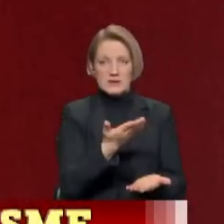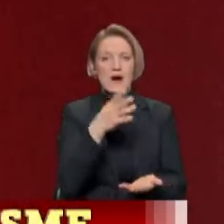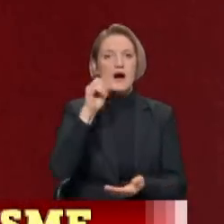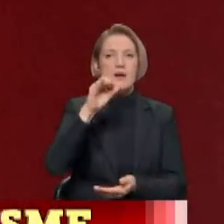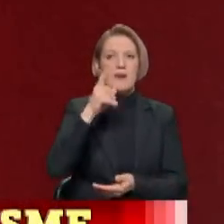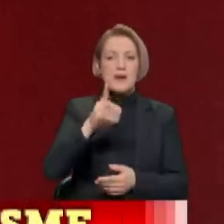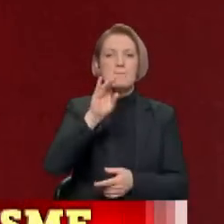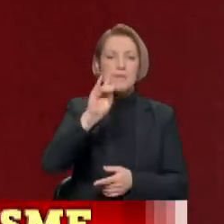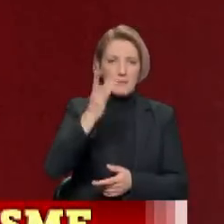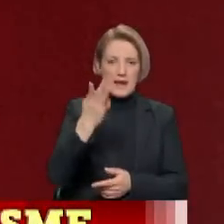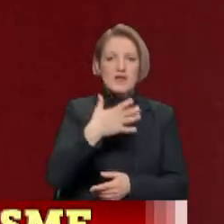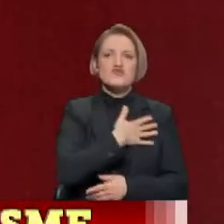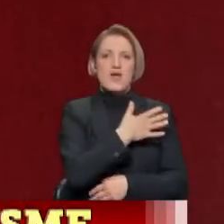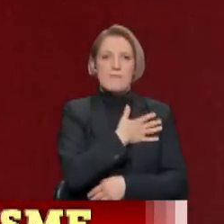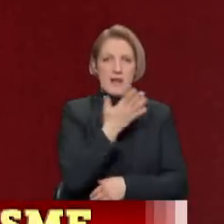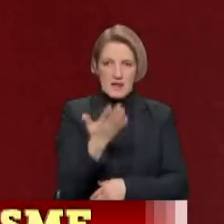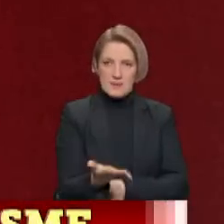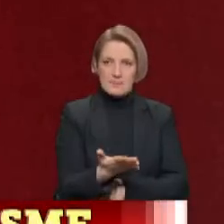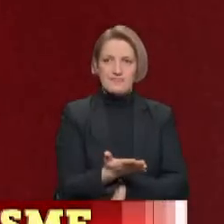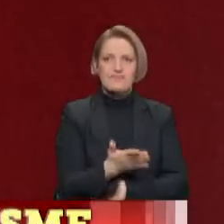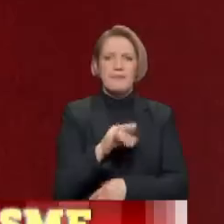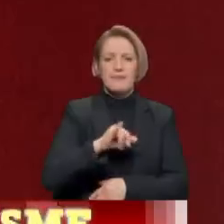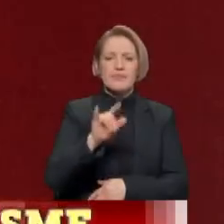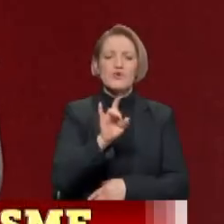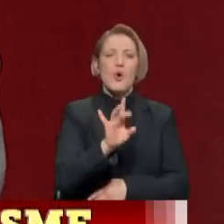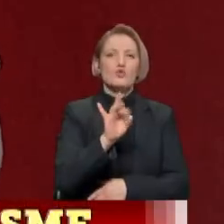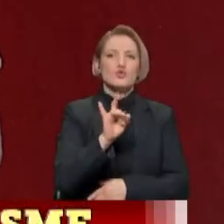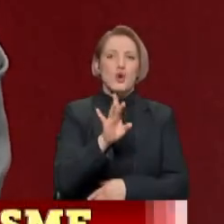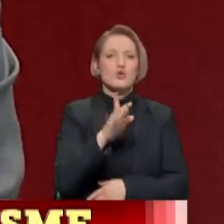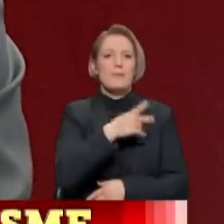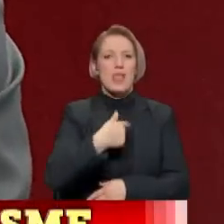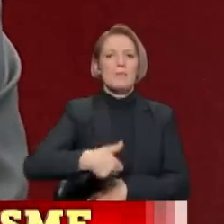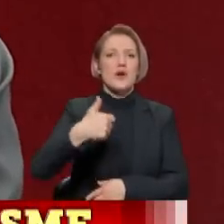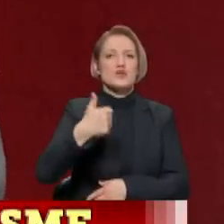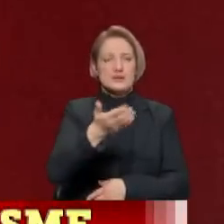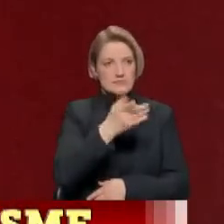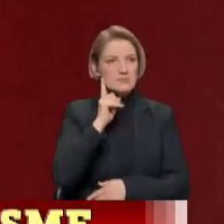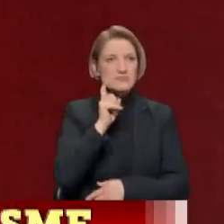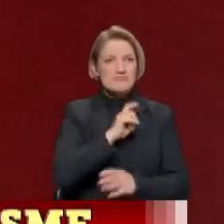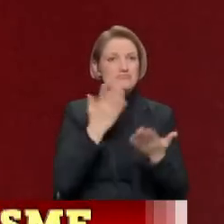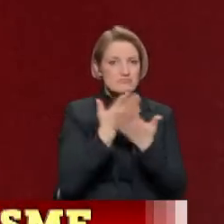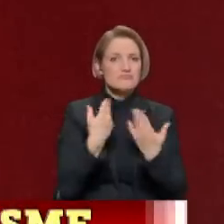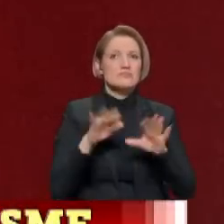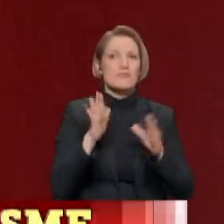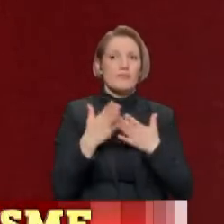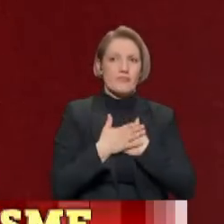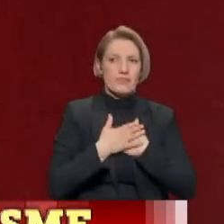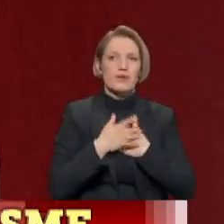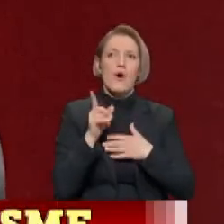AK Partili, MHP'li, CHP'li yaklaşık 14 belediye başkanı yanılmıyorsam.